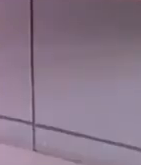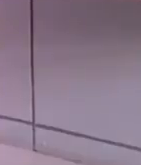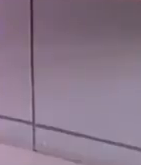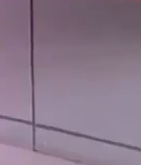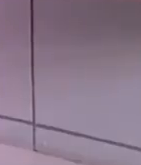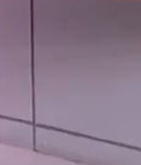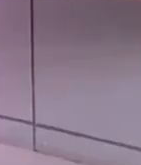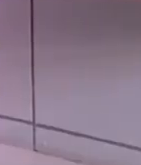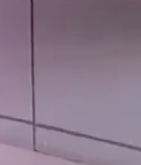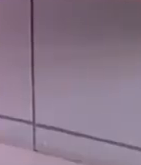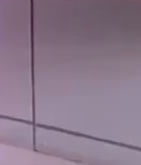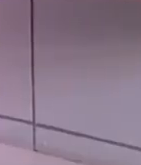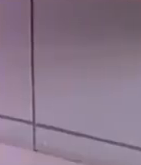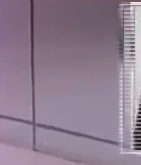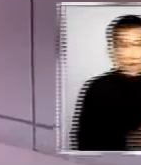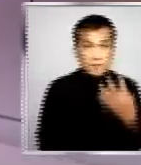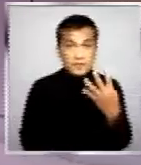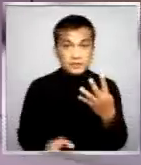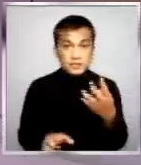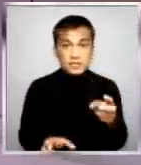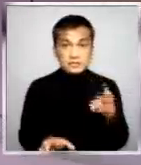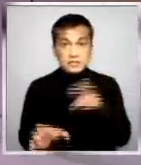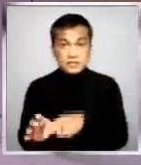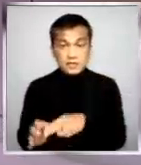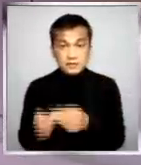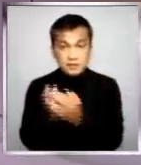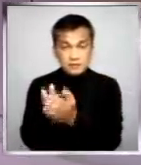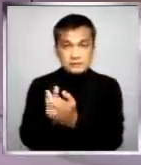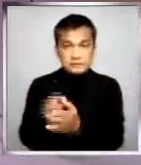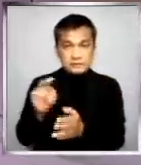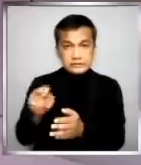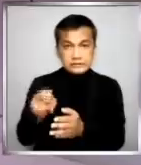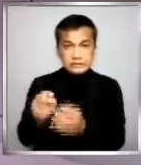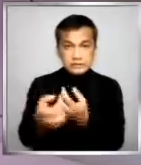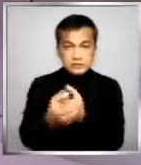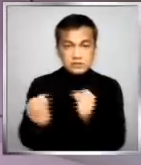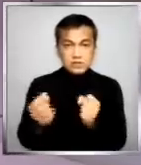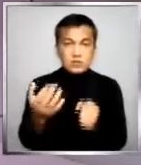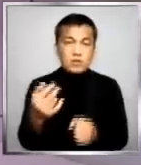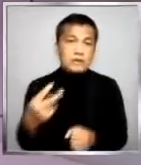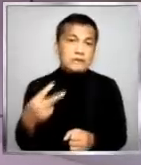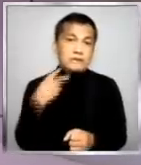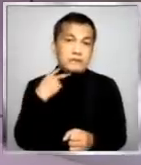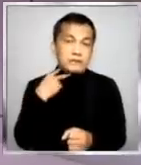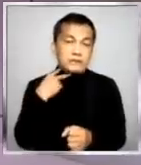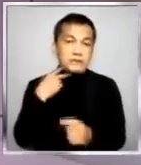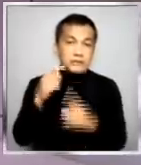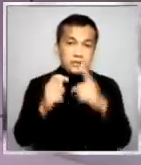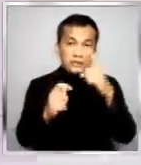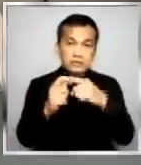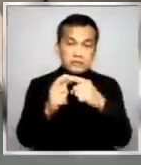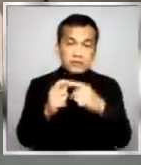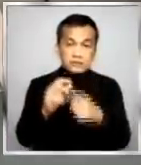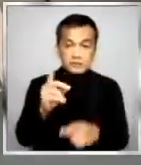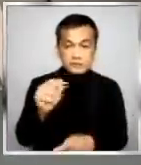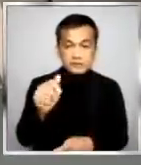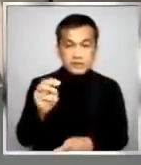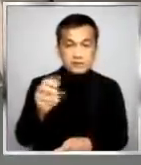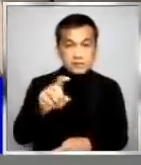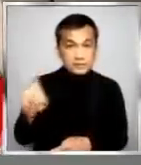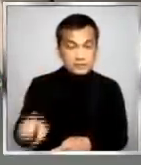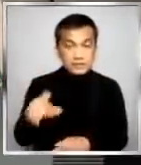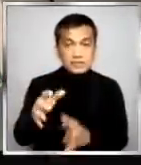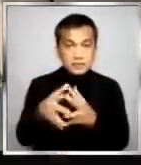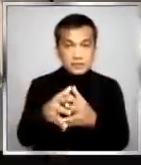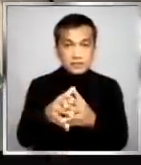Apat na sakay ng bangkang kinila ang sagipin matapos ma-stranded sa tuktok ng isang dam sa Texas sa Amerika. Sa video, makikita